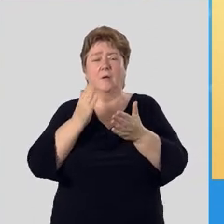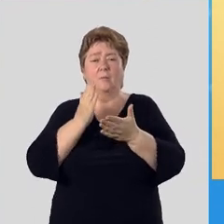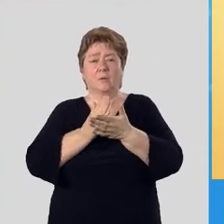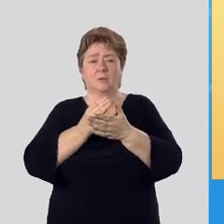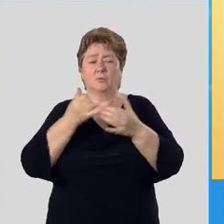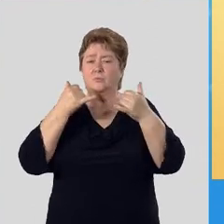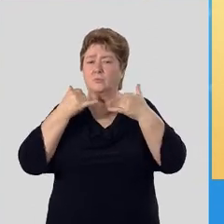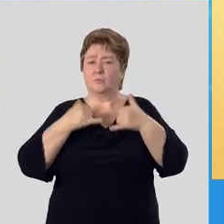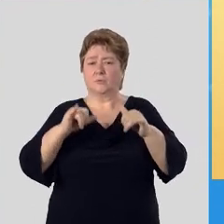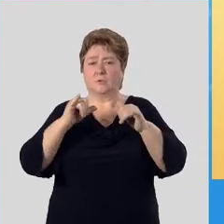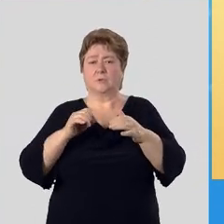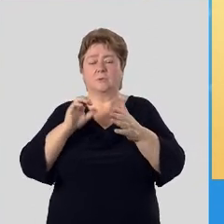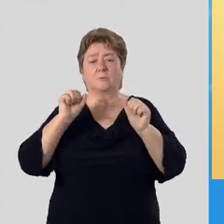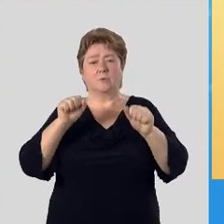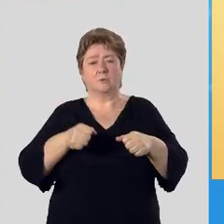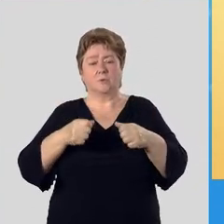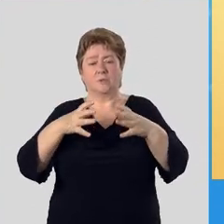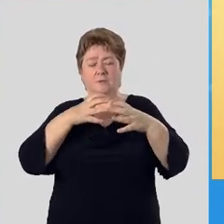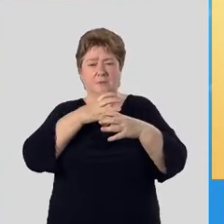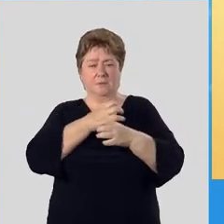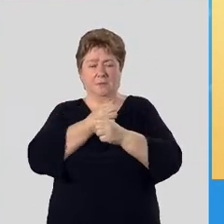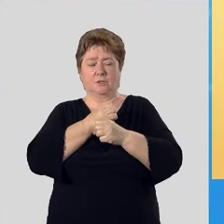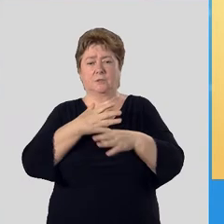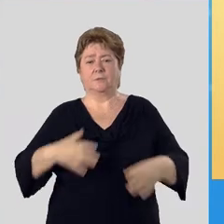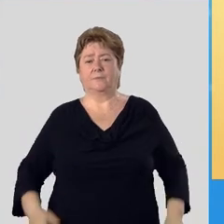обладающих уникальной способностью сокращаться.